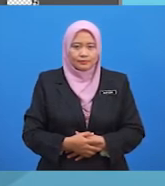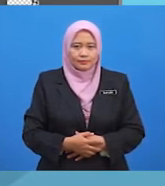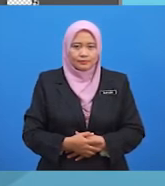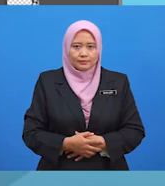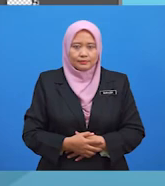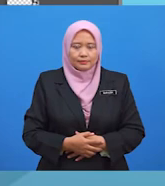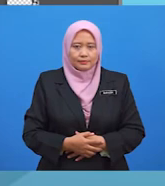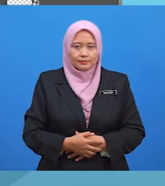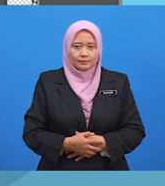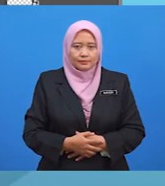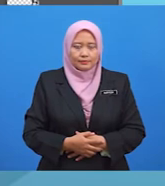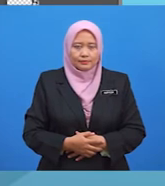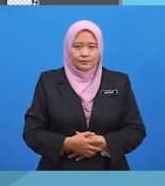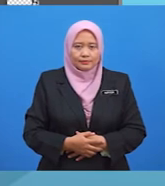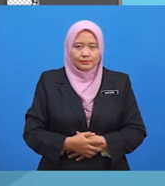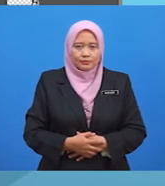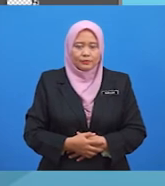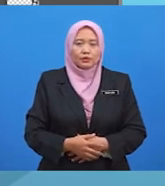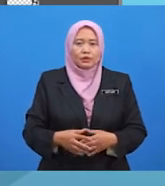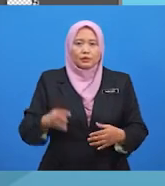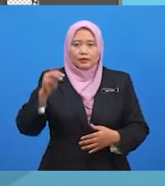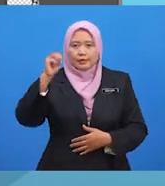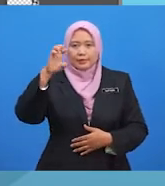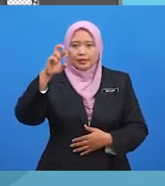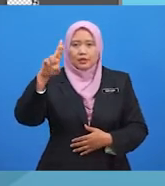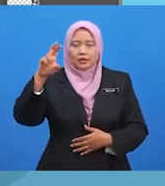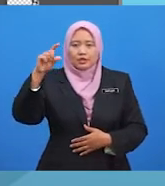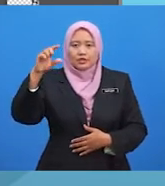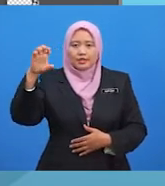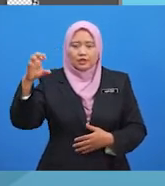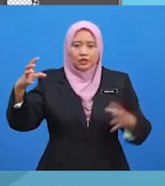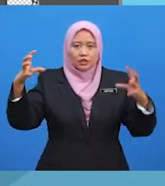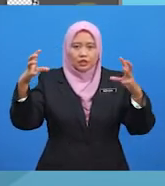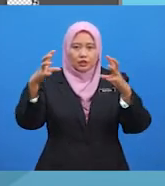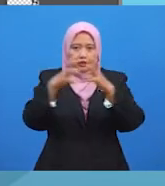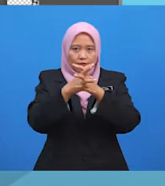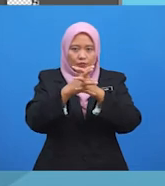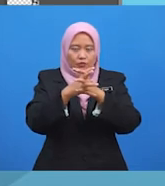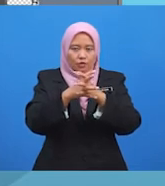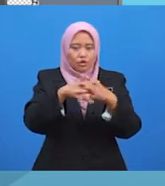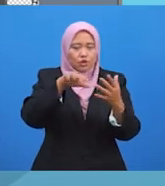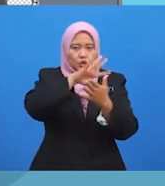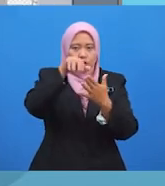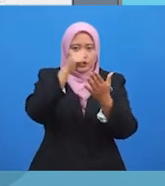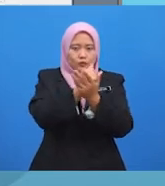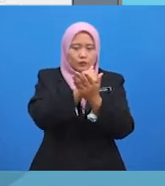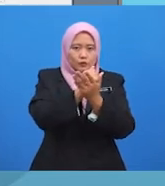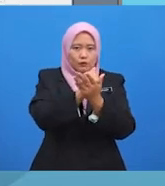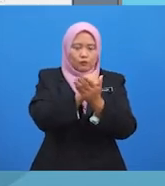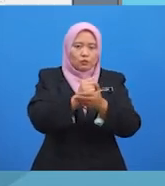Merge keseluruhan layer menjadi satu. Right click dan pilih